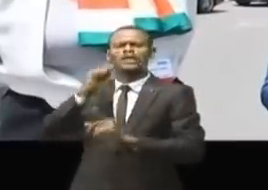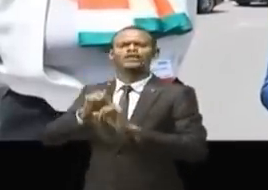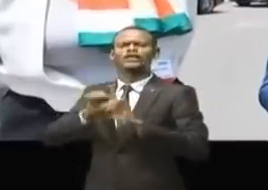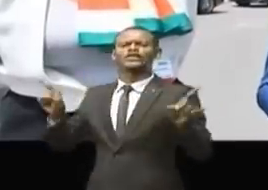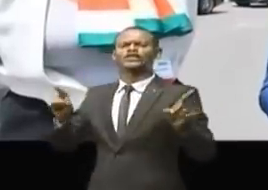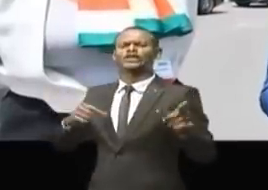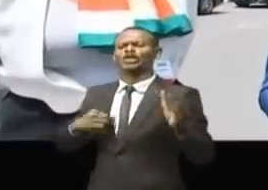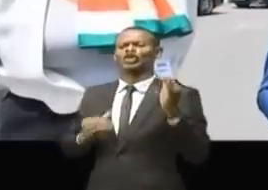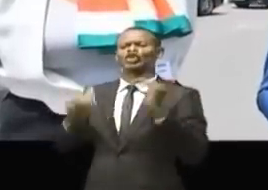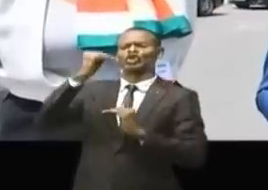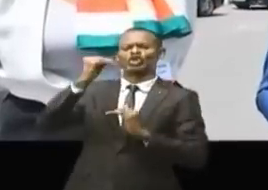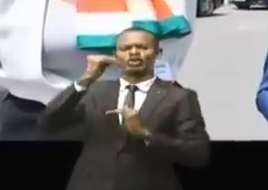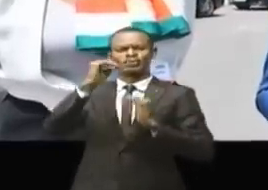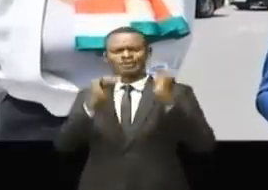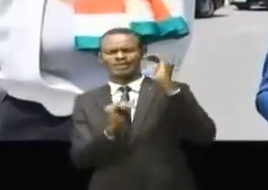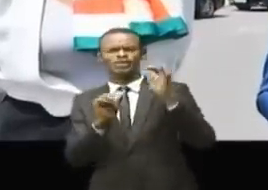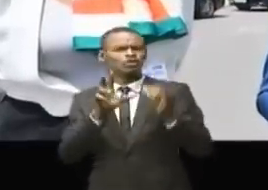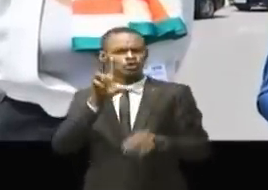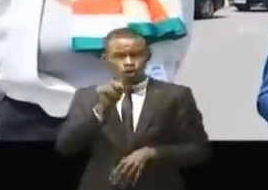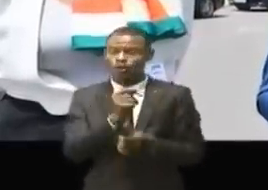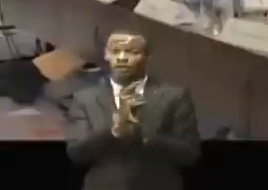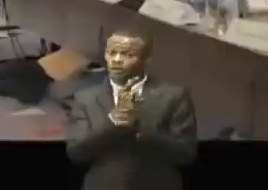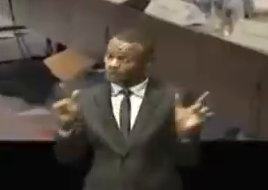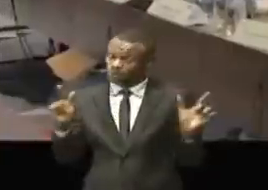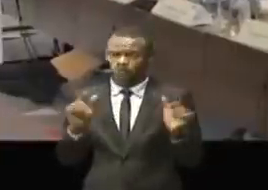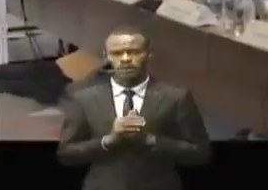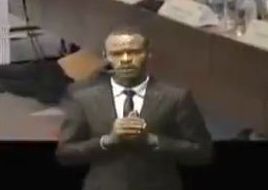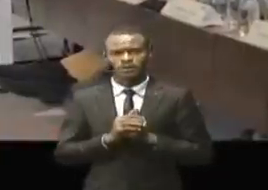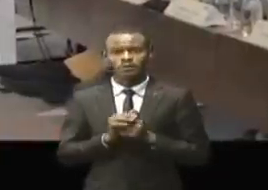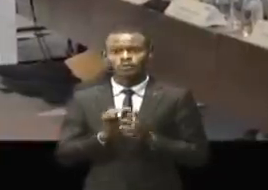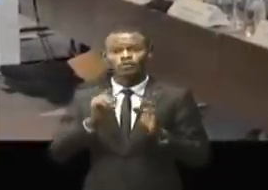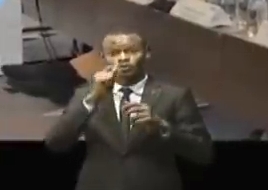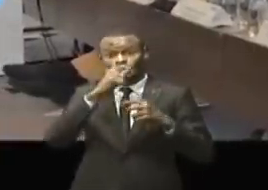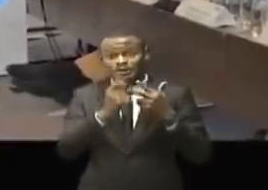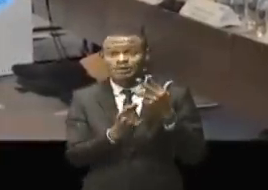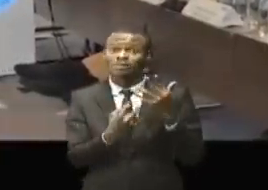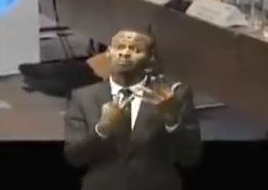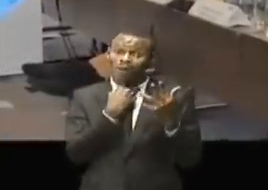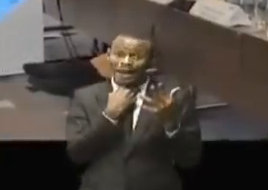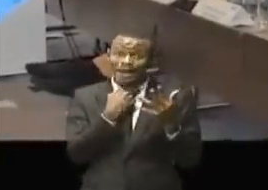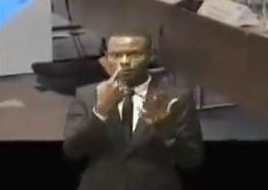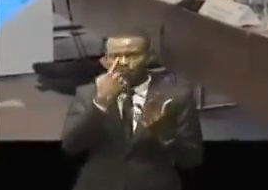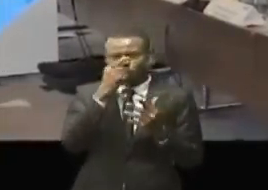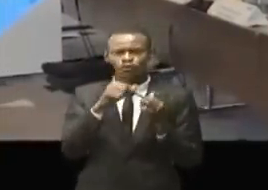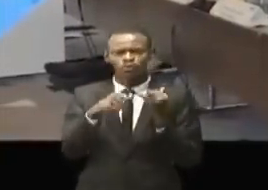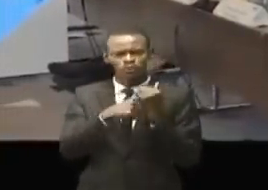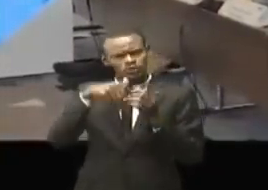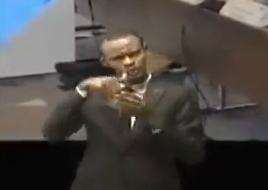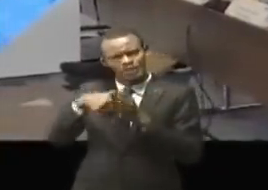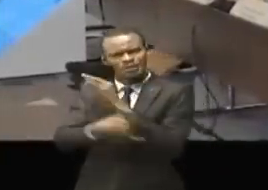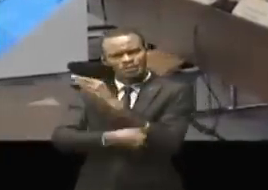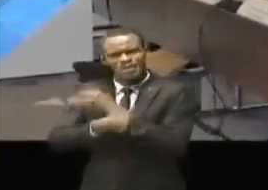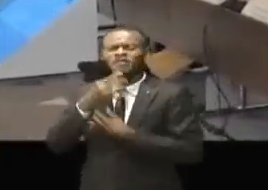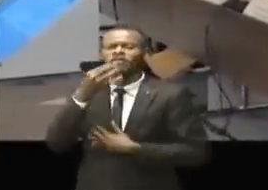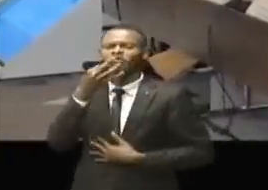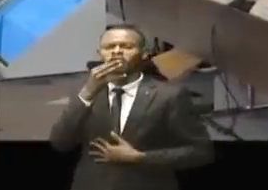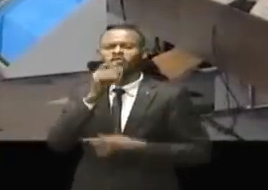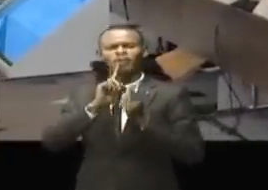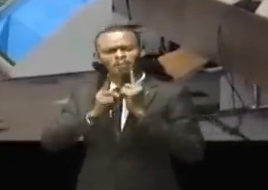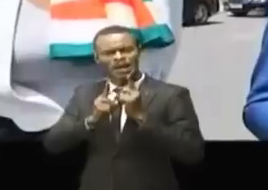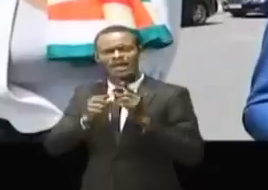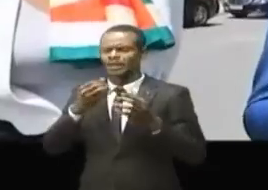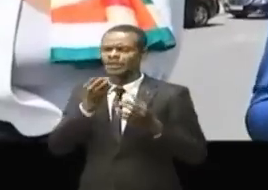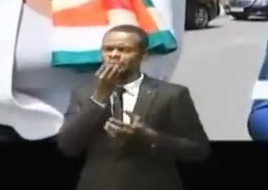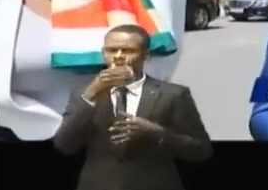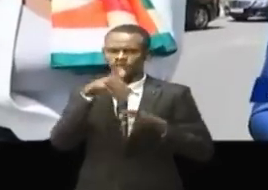l'ethnicisme, tout ça qui bloque la mobilité citoyenne dans l'espace francophone. Et s'agissant de notre pays, cette mobilité en République démocratique